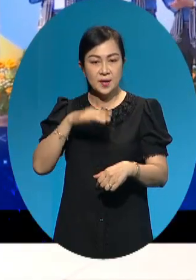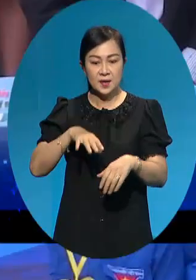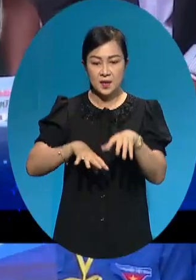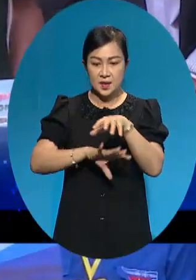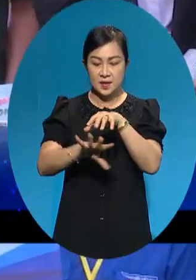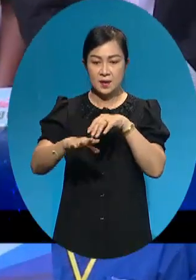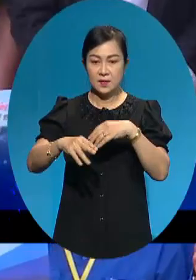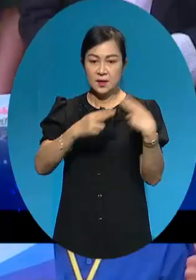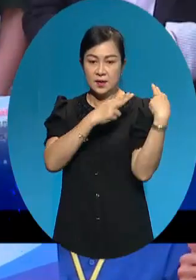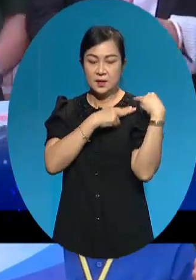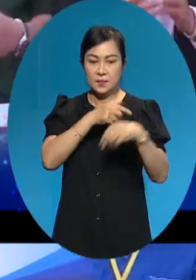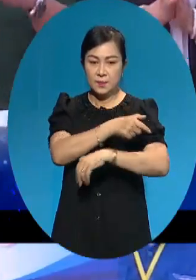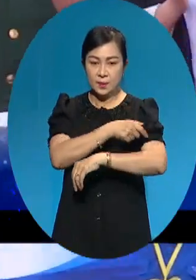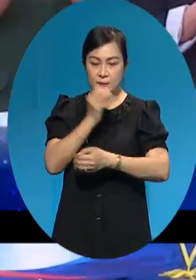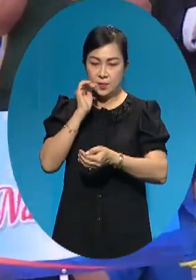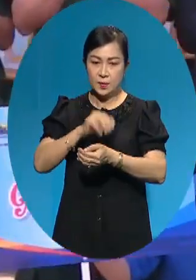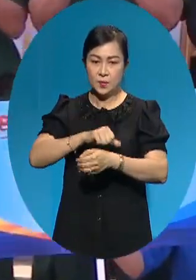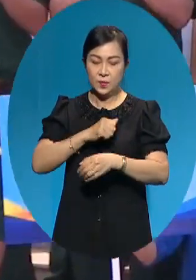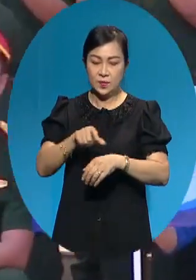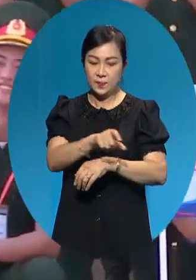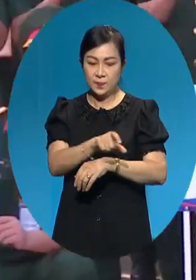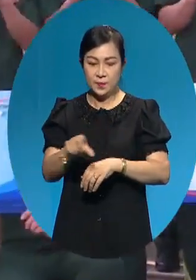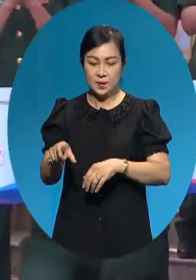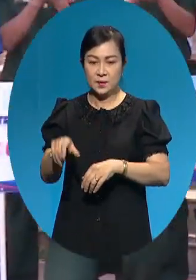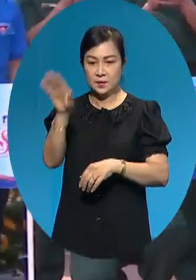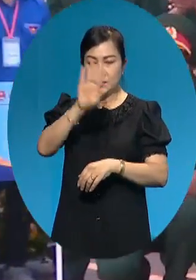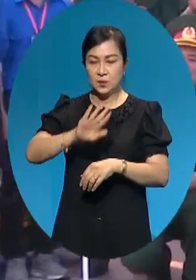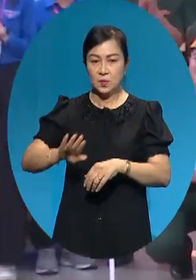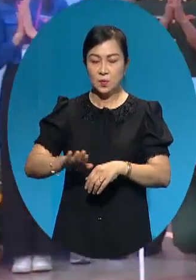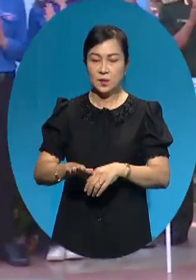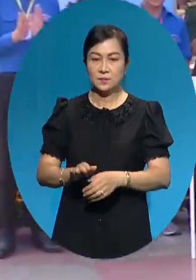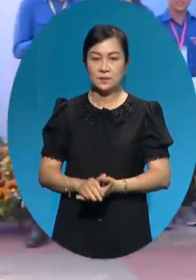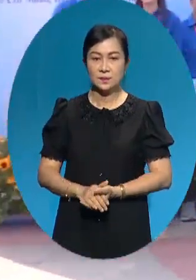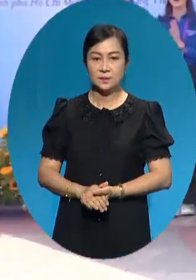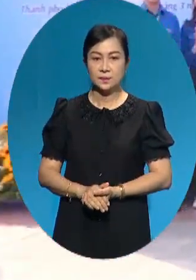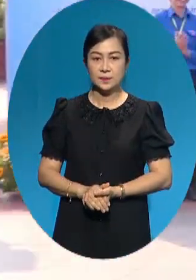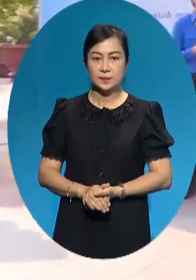thức trách nhiệm về bảo vệ, giữ gìn chủ quyền biên giới, biển đảo Tổ quốc trong các bạn trẻ.